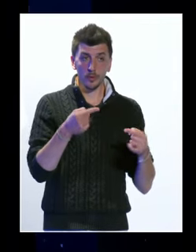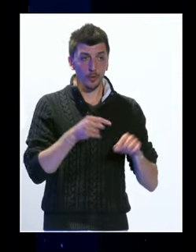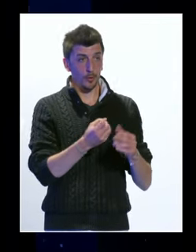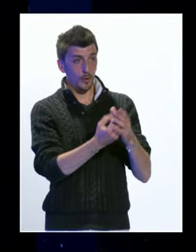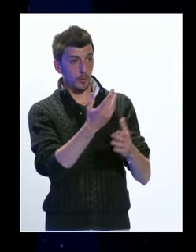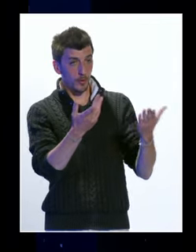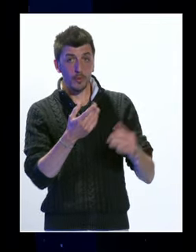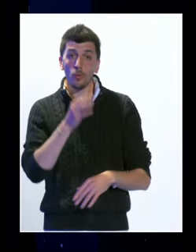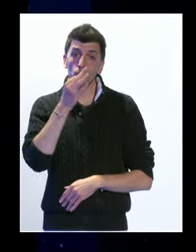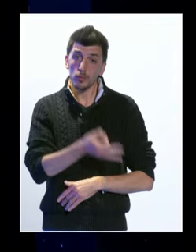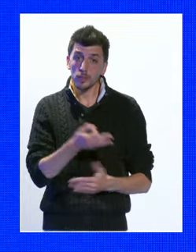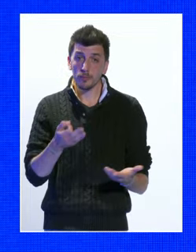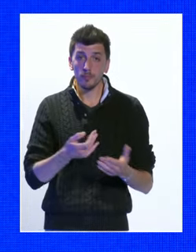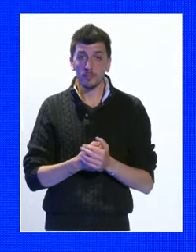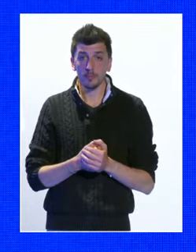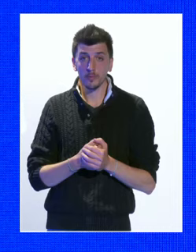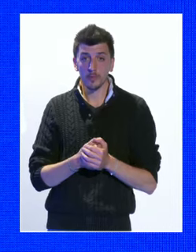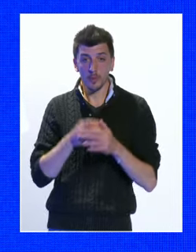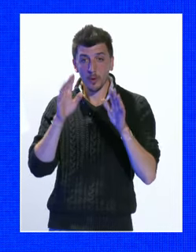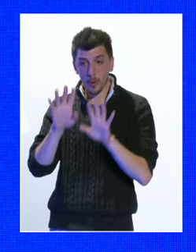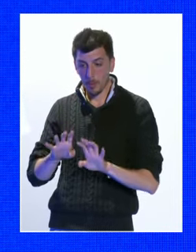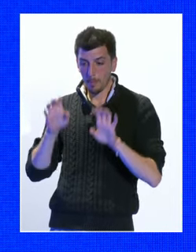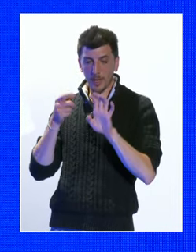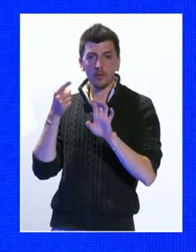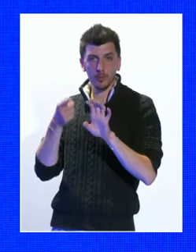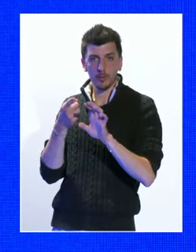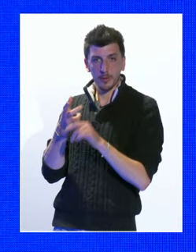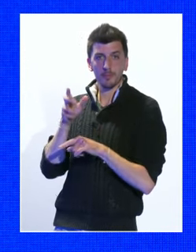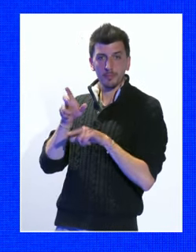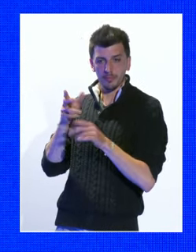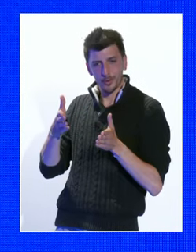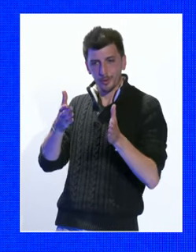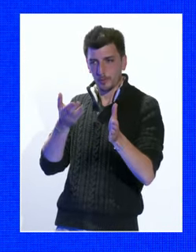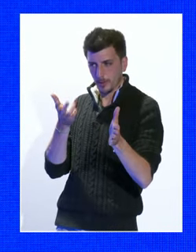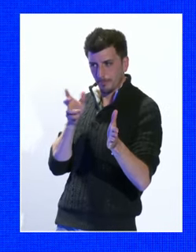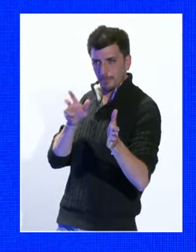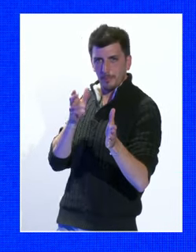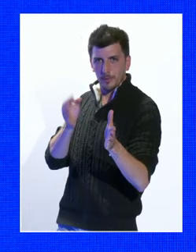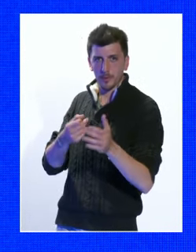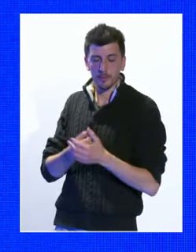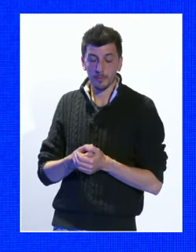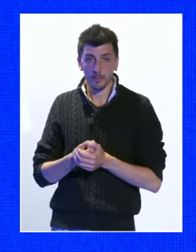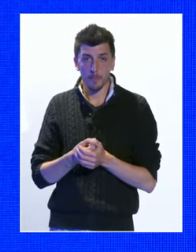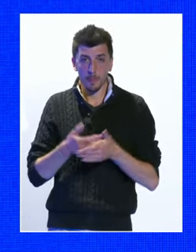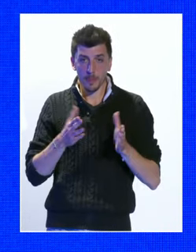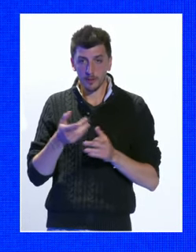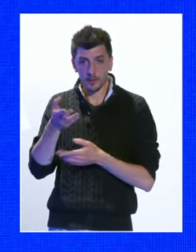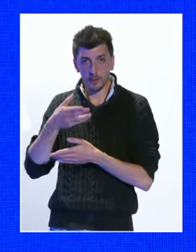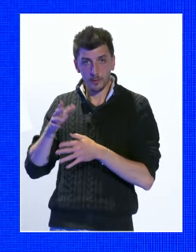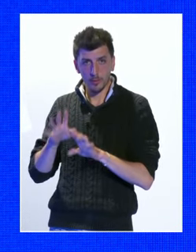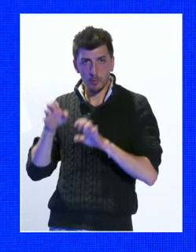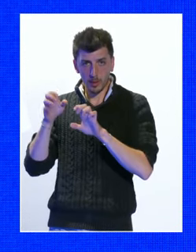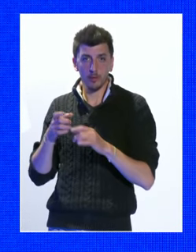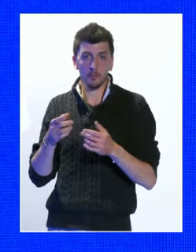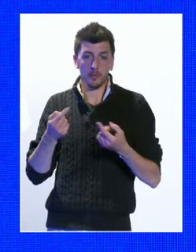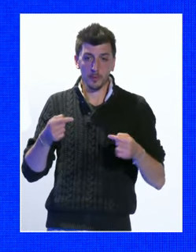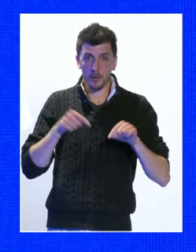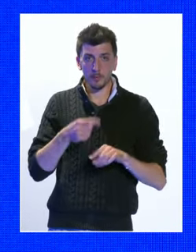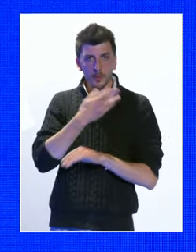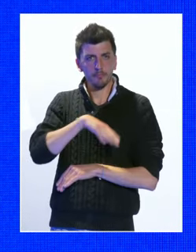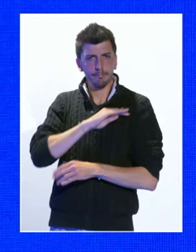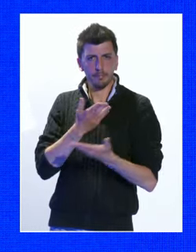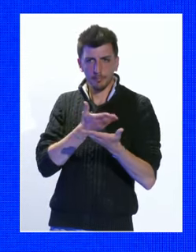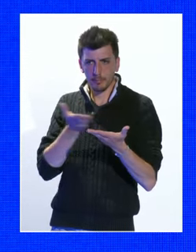se trouve. Que la discussion entre les parlementaires et les ministres en charge